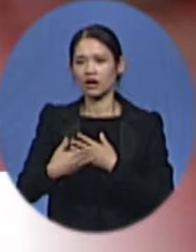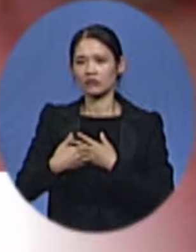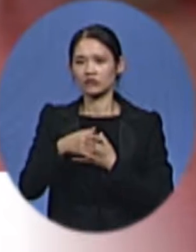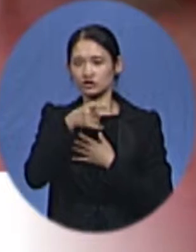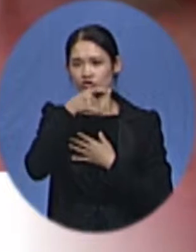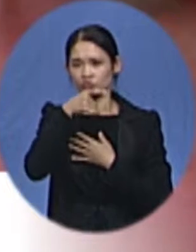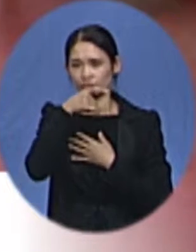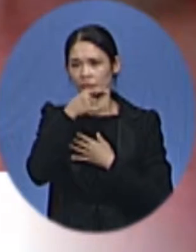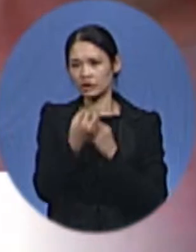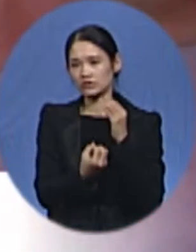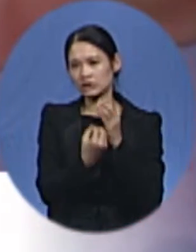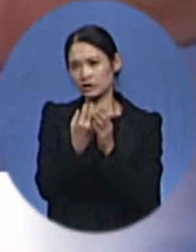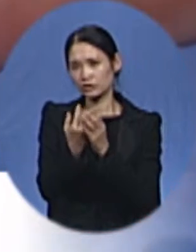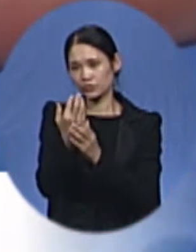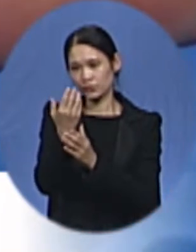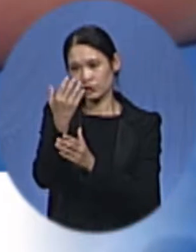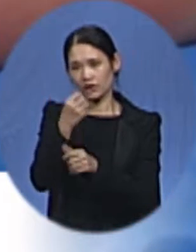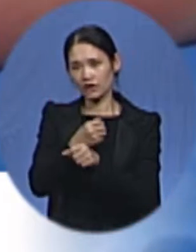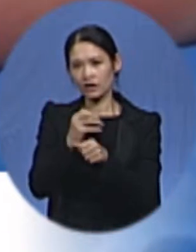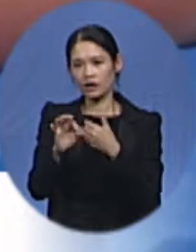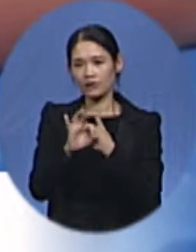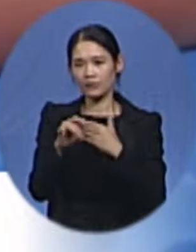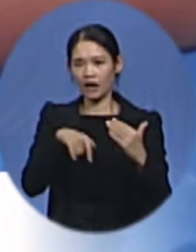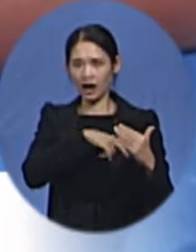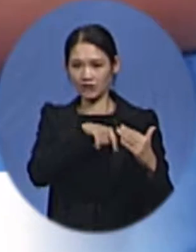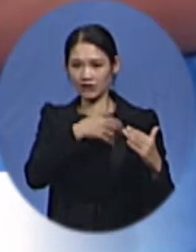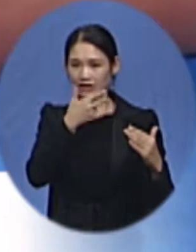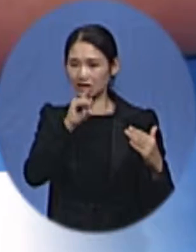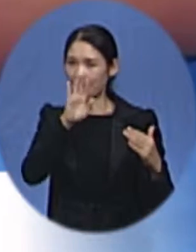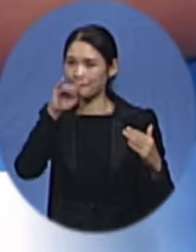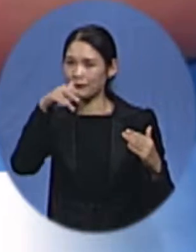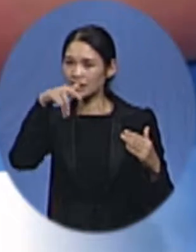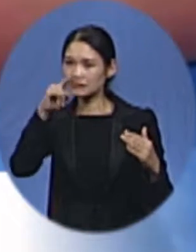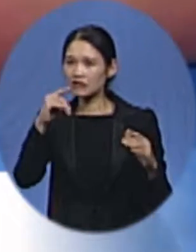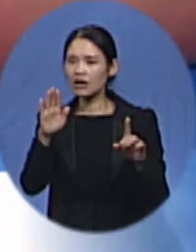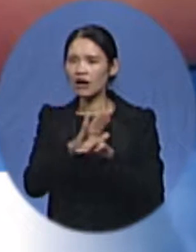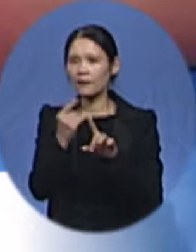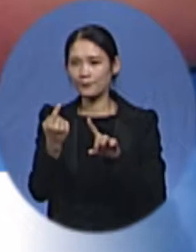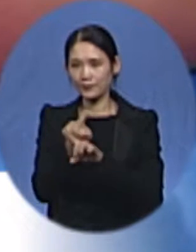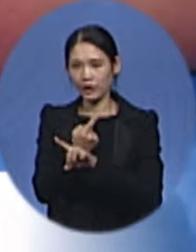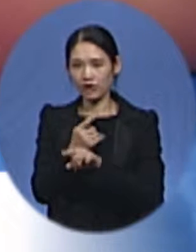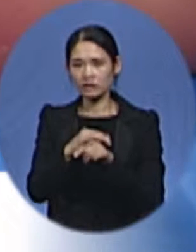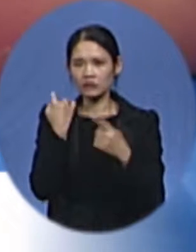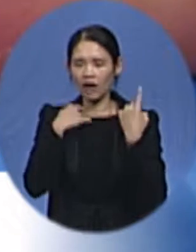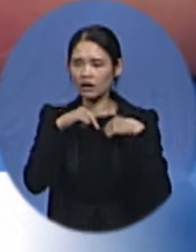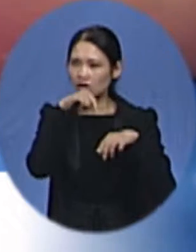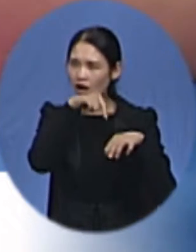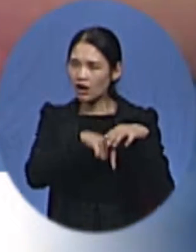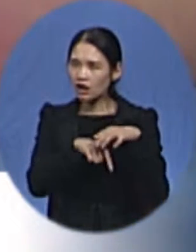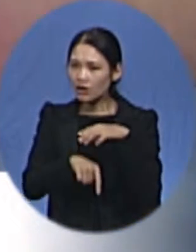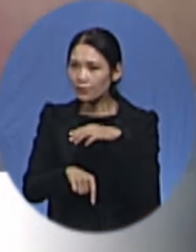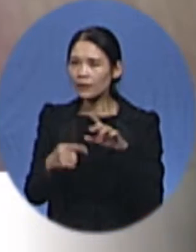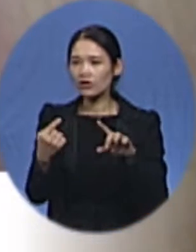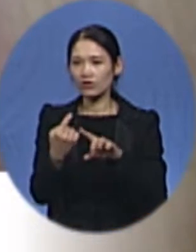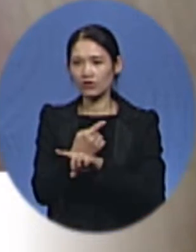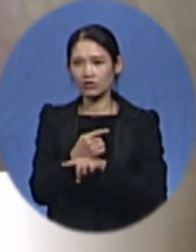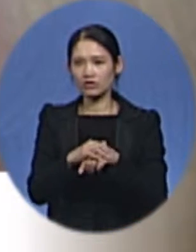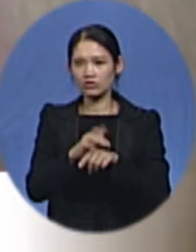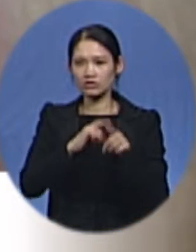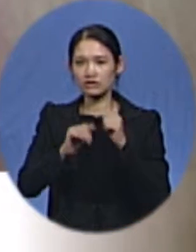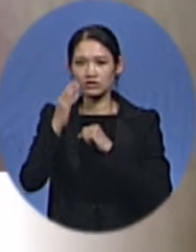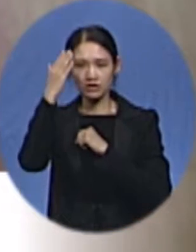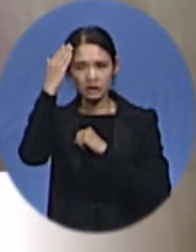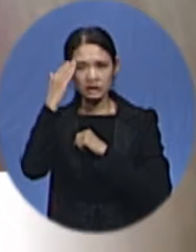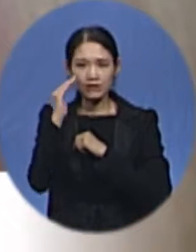수분이, 접촉면에 있는 수분이 증발하면서 안쪽에 있는 단백질 변성을 하게 됩니다. 점차 상처가 깊어지는 양상으로 가서